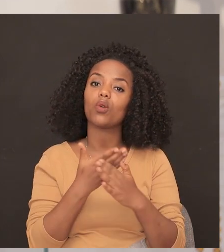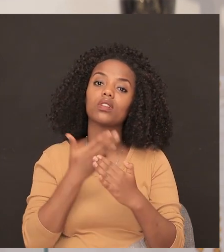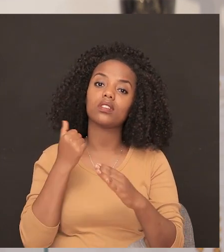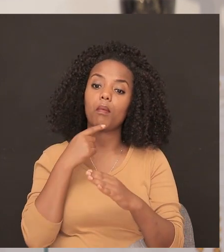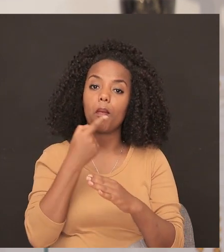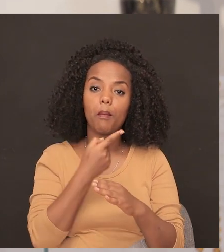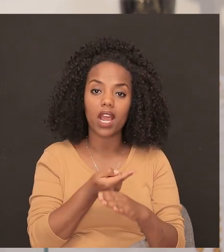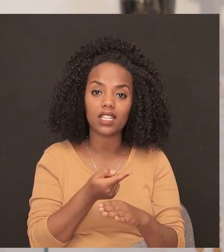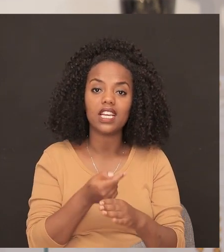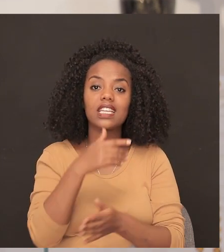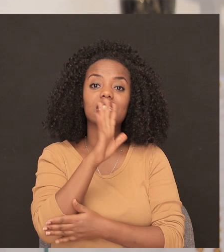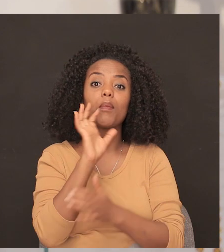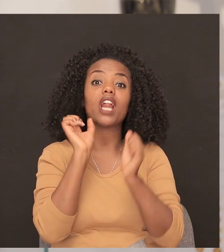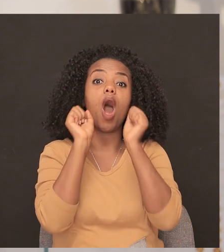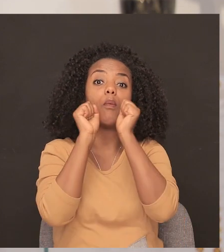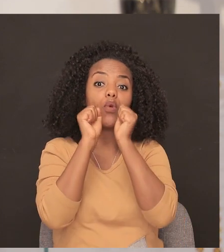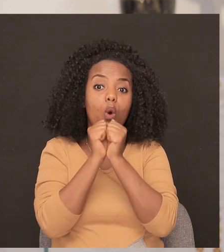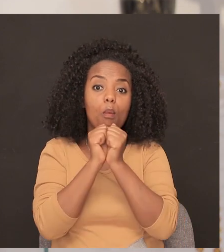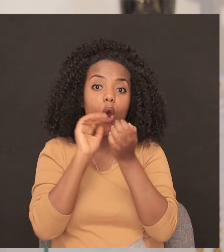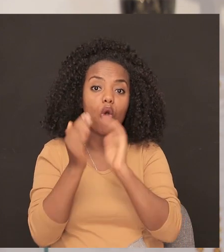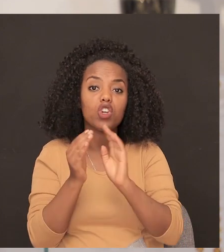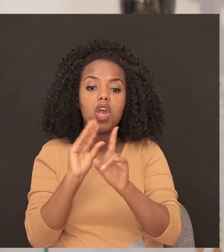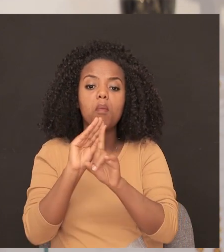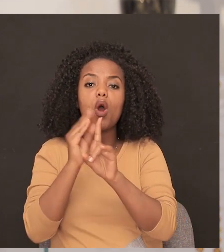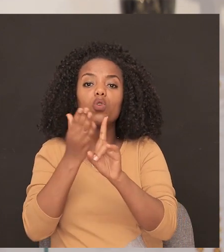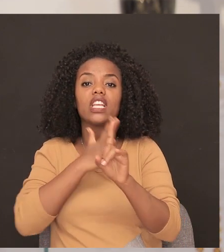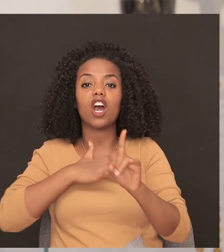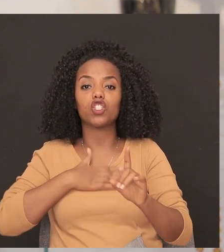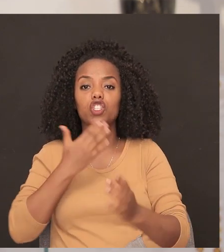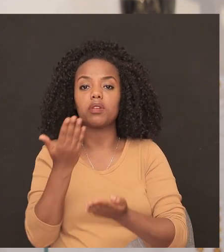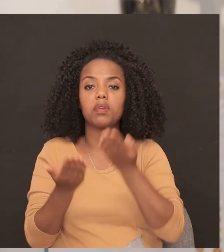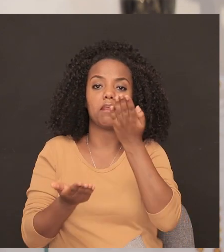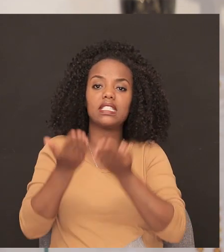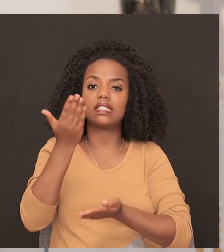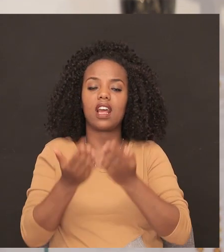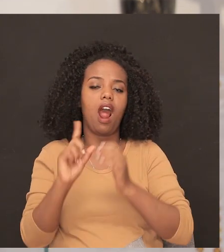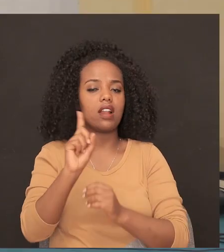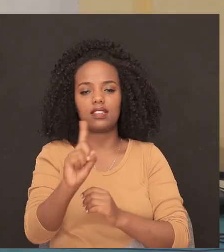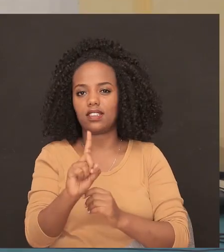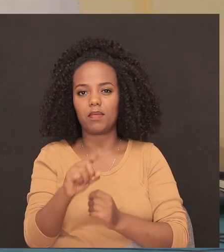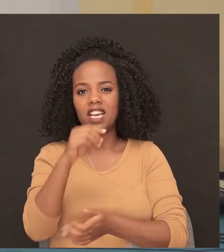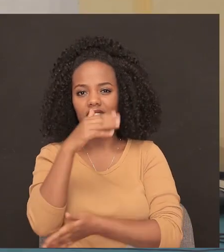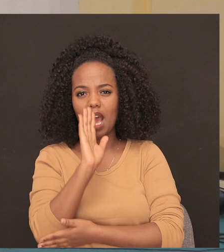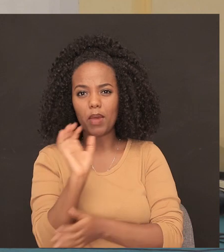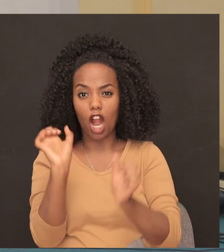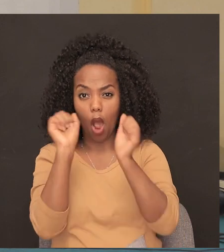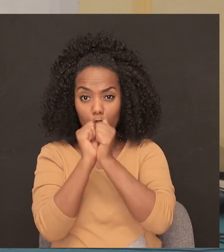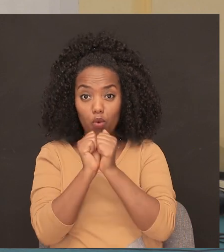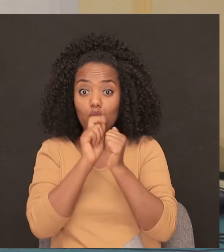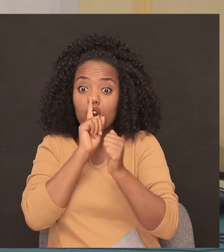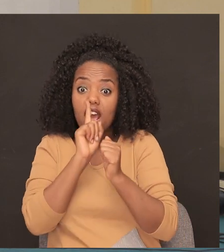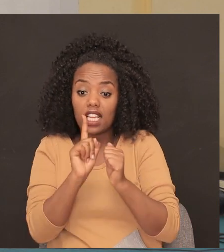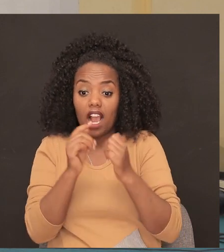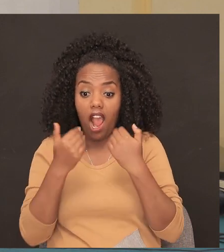እንዳልኩት የእግዚአብሔር አብሮነት በሁኔታችን የሚመዘን የሚለካ አይደለም። እግዚአብሔር አብሮህ ነኝ